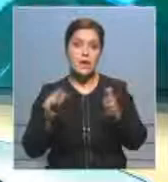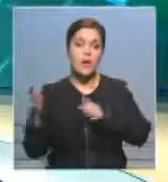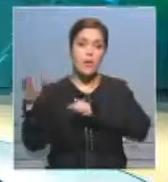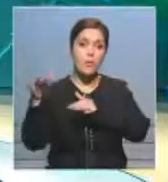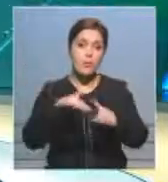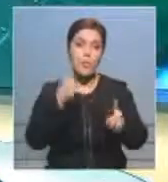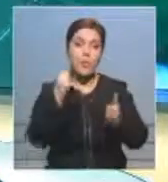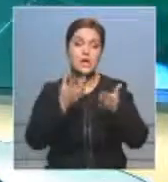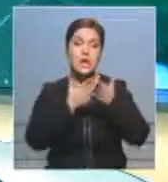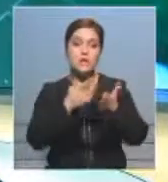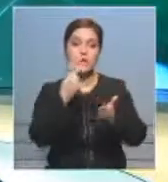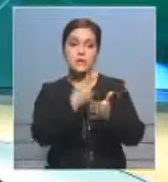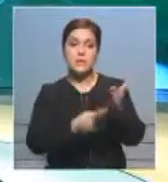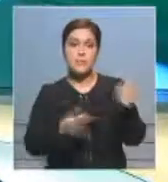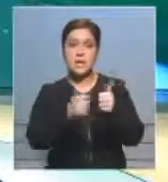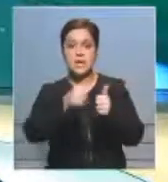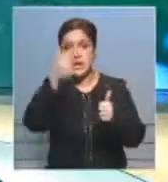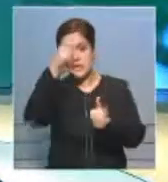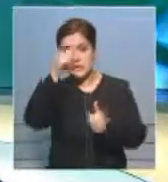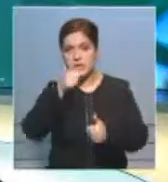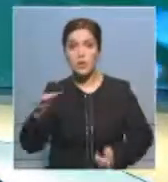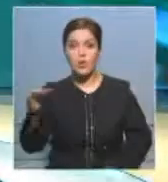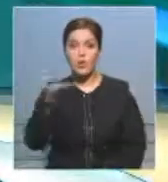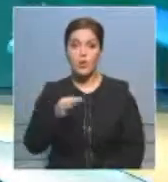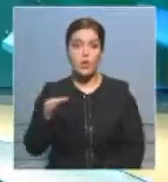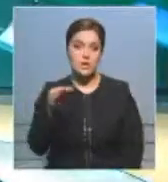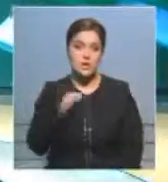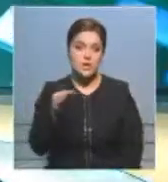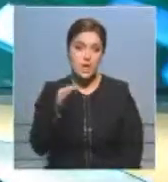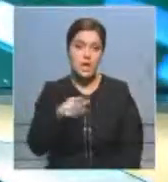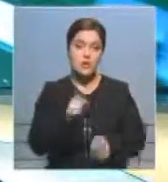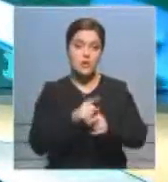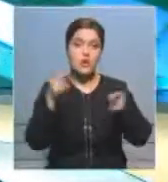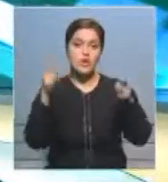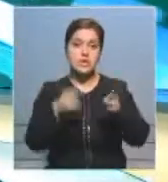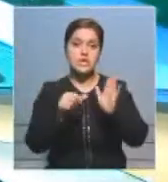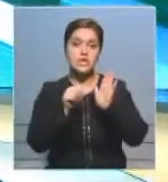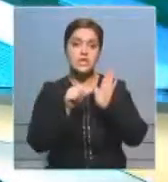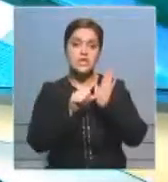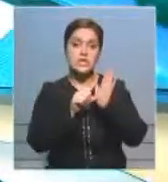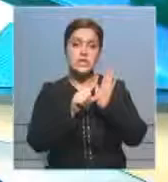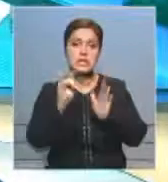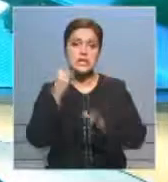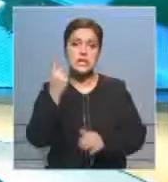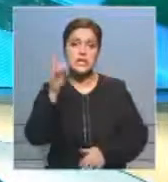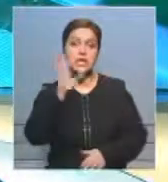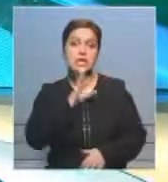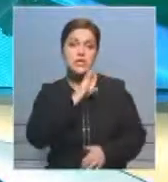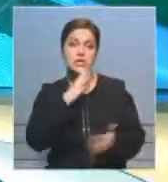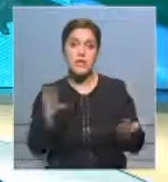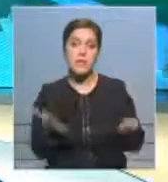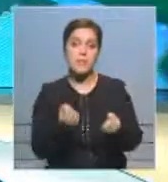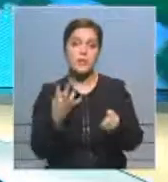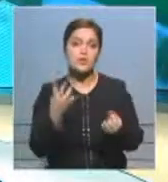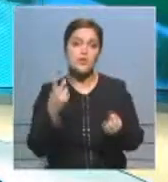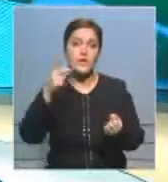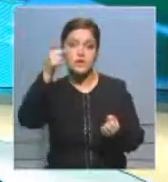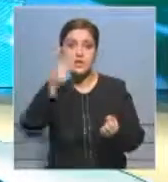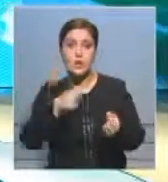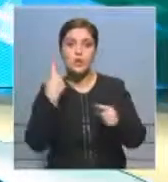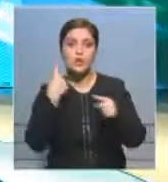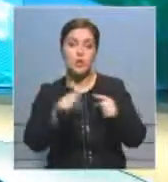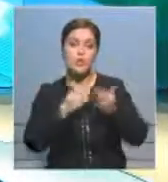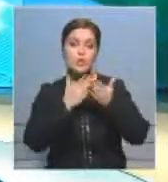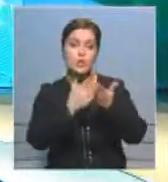одна лодка затонула возле греческого острова форма комиссия жертвами трагедии стали шесть детей одна женщина спасибо 42 человека